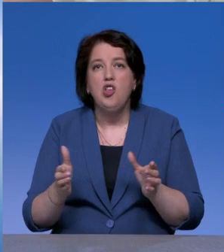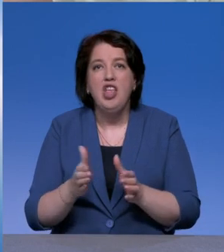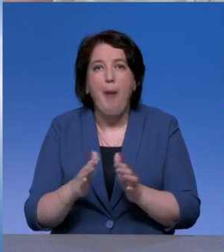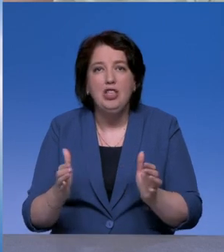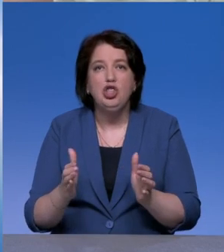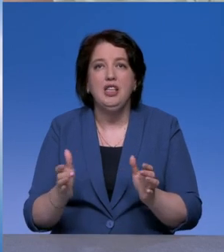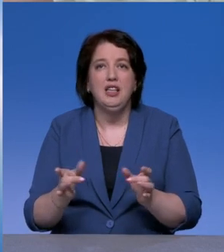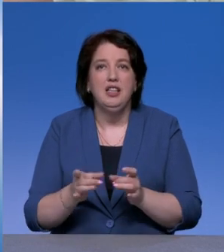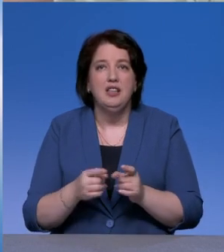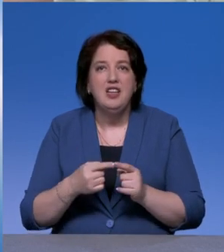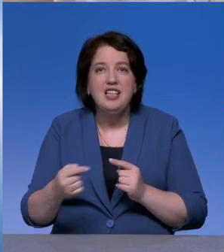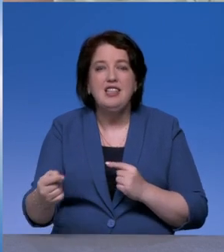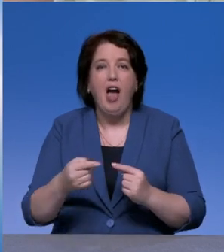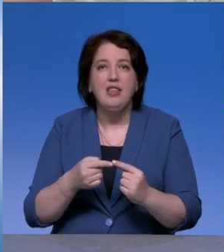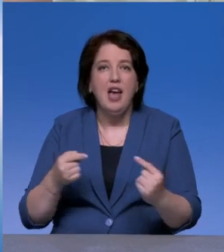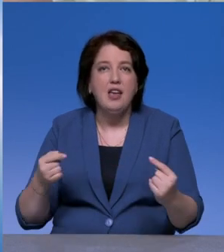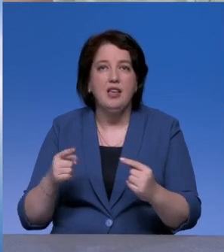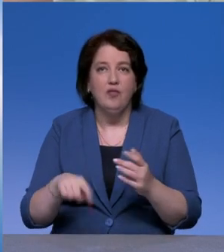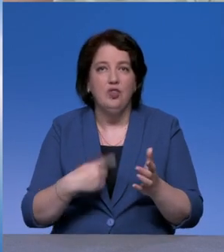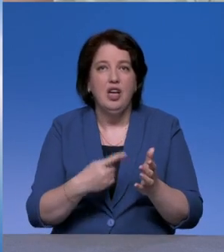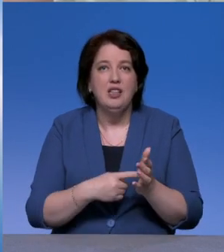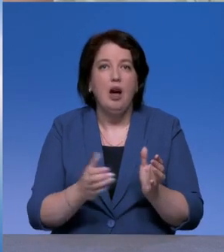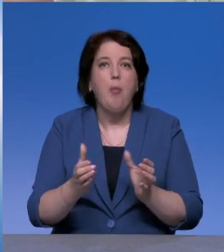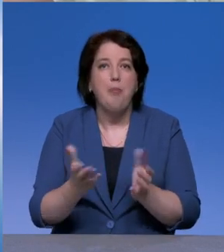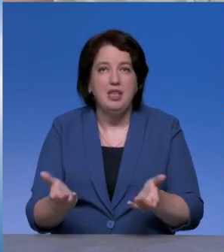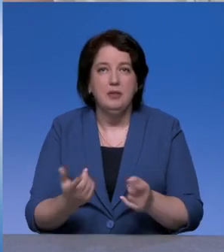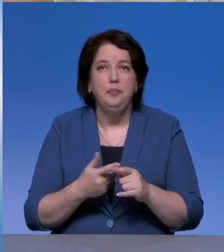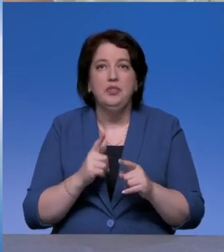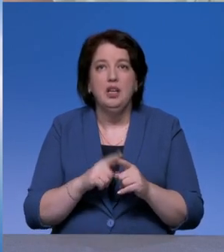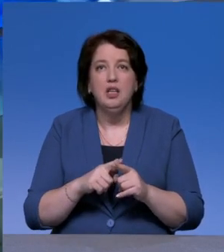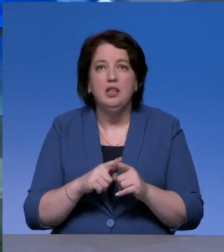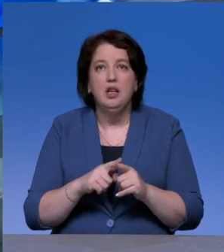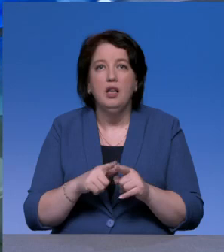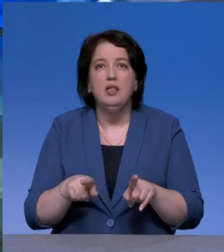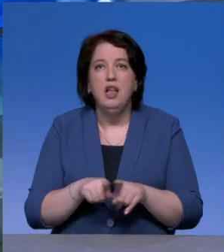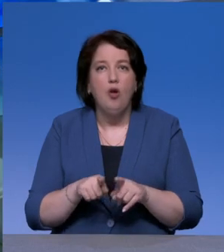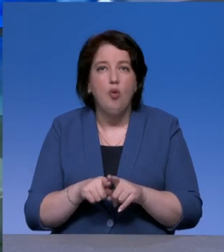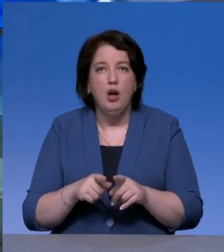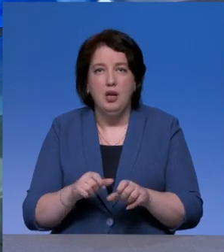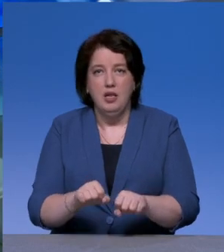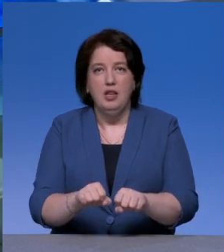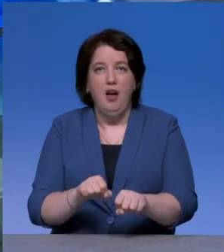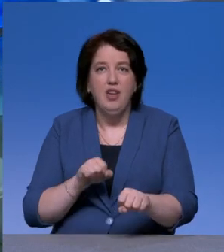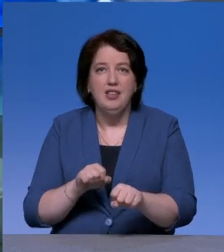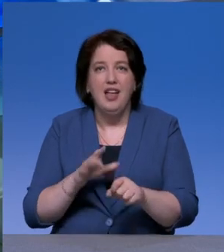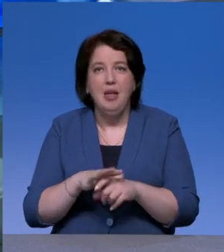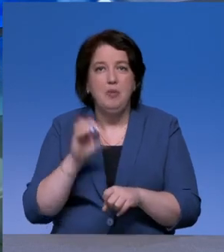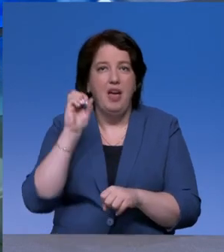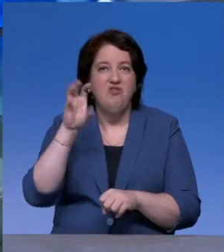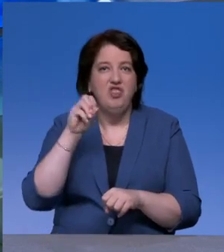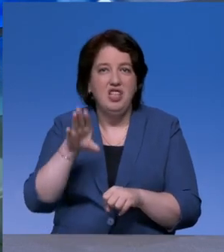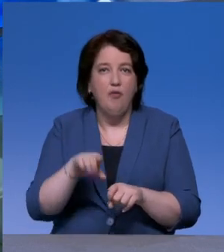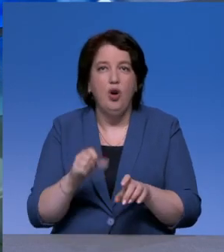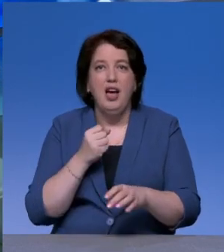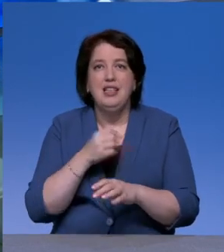расстояния все-таки в городах поменьше, это вот просто Формула-1 на дорогах со свистом, такой рывок со светофора,